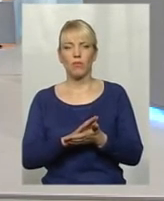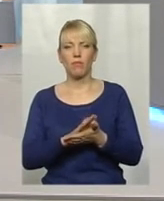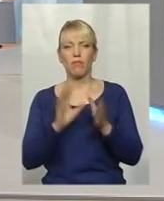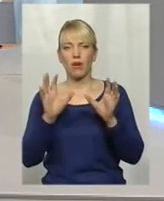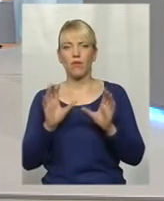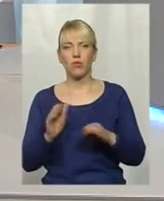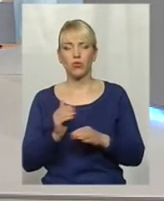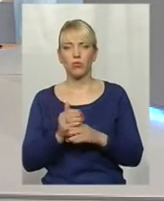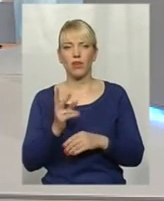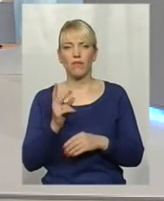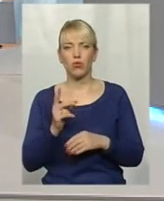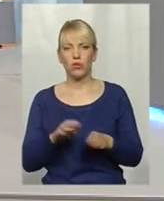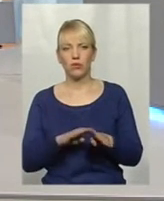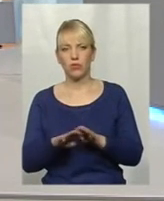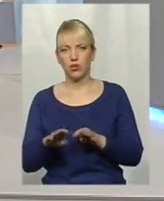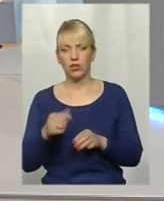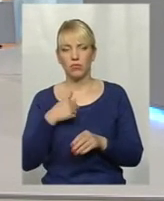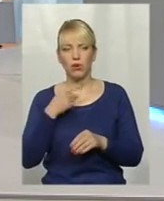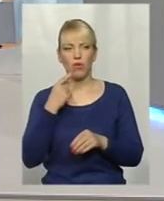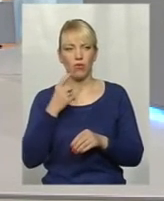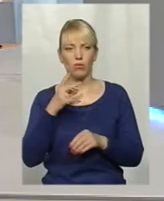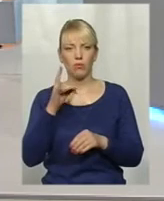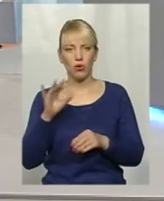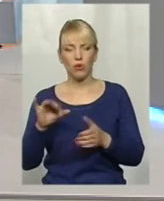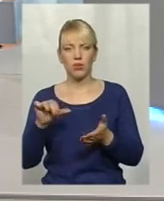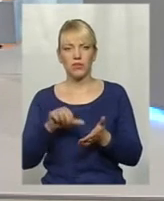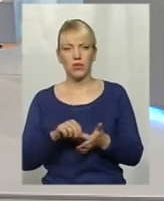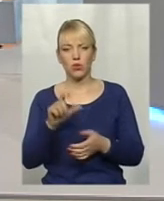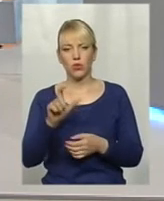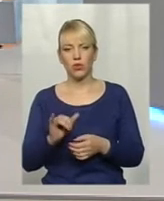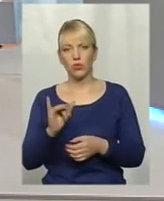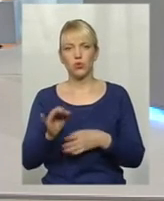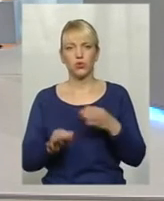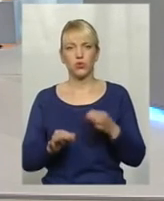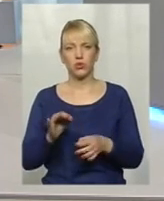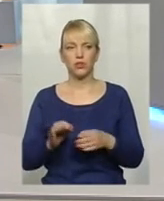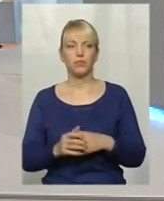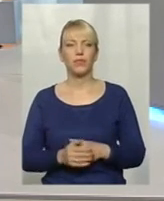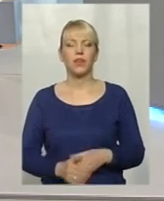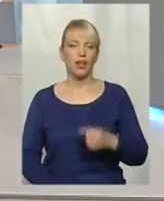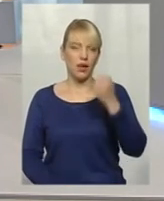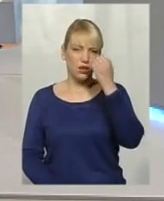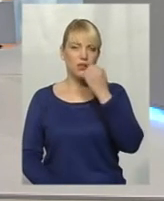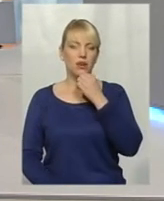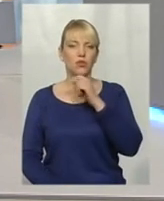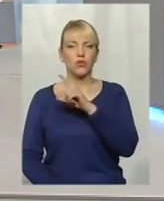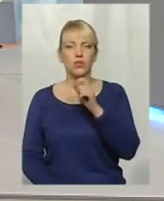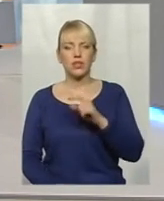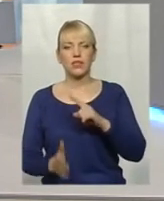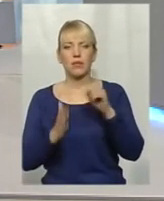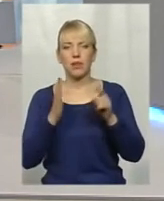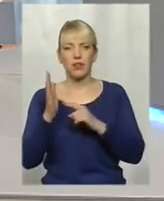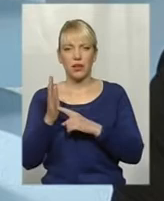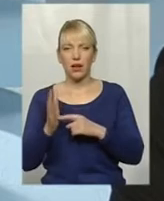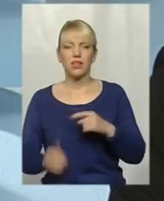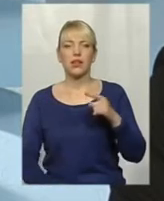вже про представництво людини в суді, так? Так, дякую за запитання. Дійсно, ця тема завжди